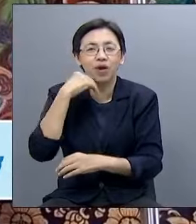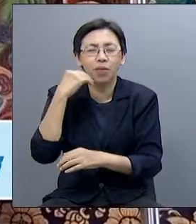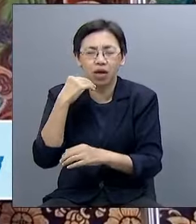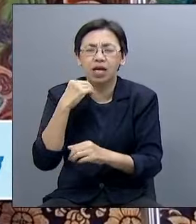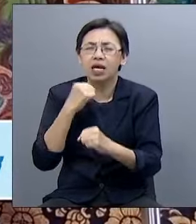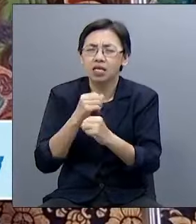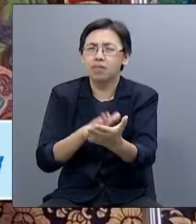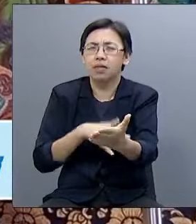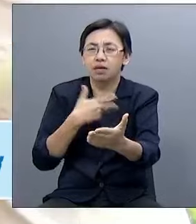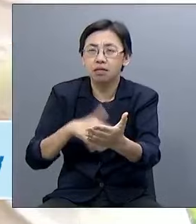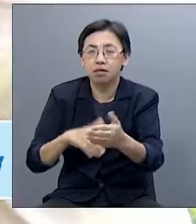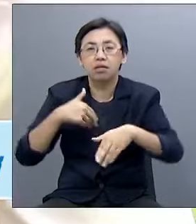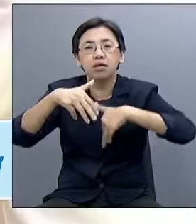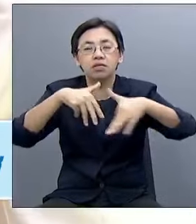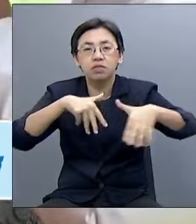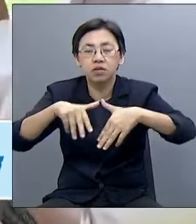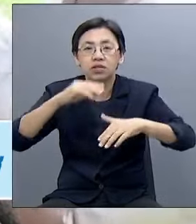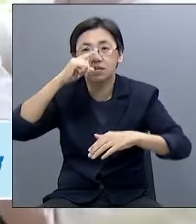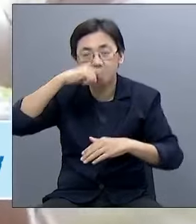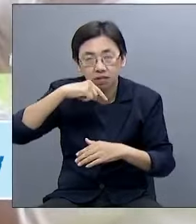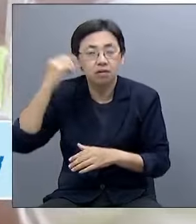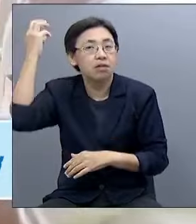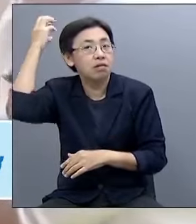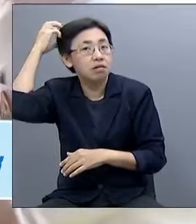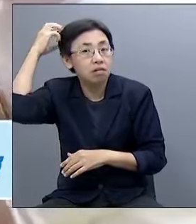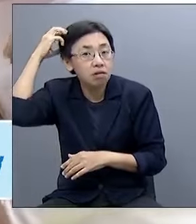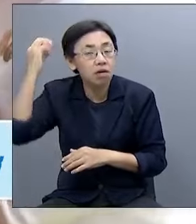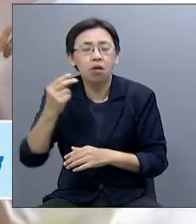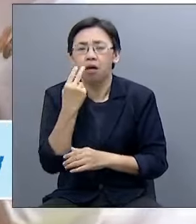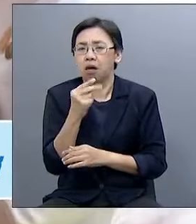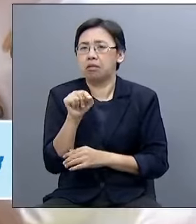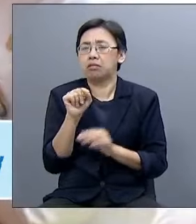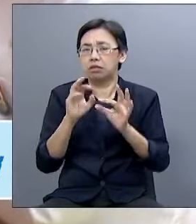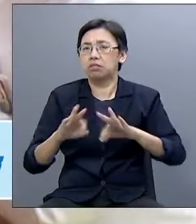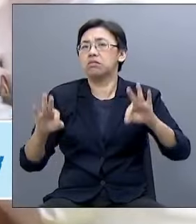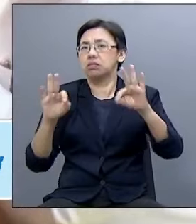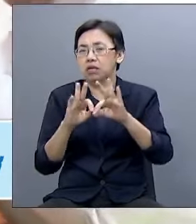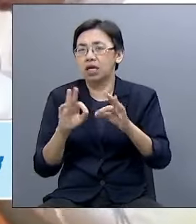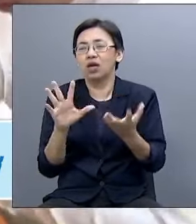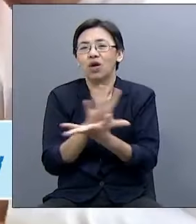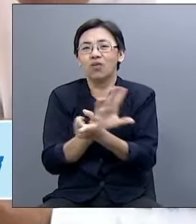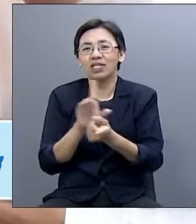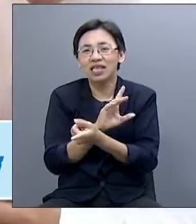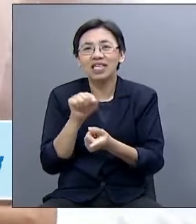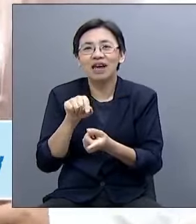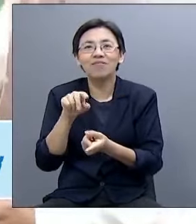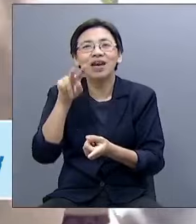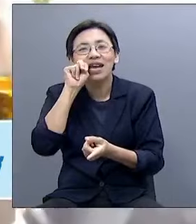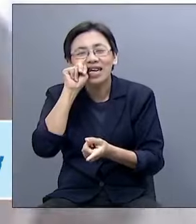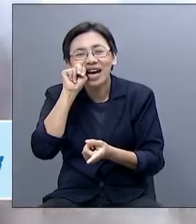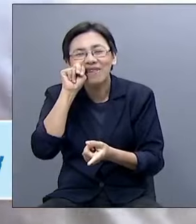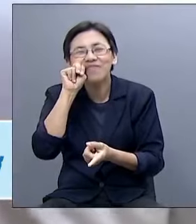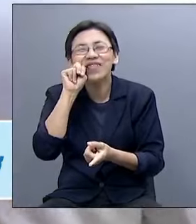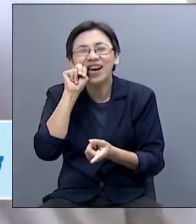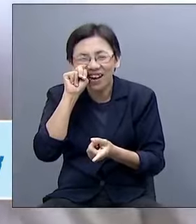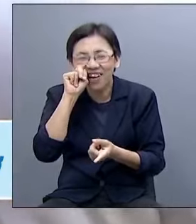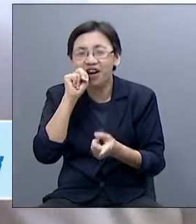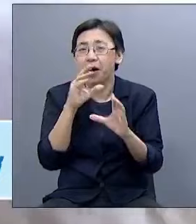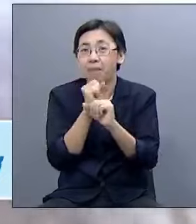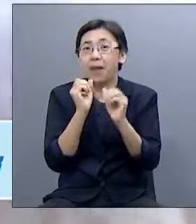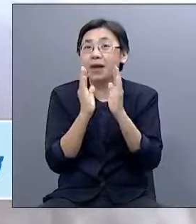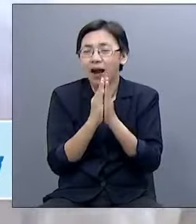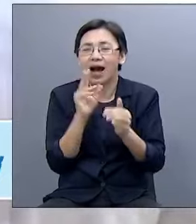วชนคนรุ่นใหม่ทั้งชาวไทยชาวลาวเห็นถึงความสำคัญของประเพณีส่งน้ำหลวงพ่อพระใหญ่ของจังหวัดบึงกา